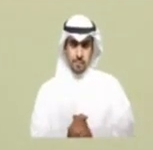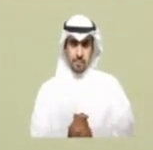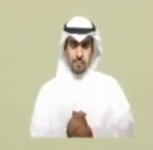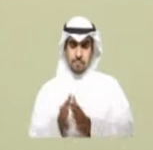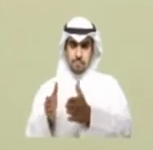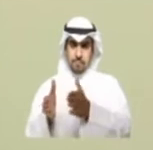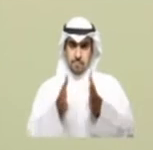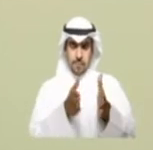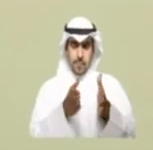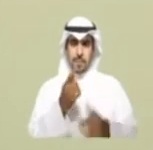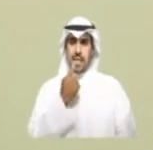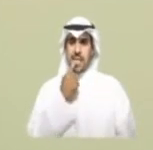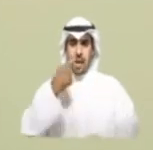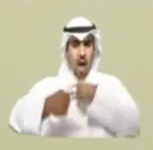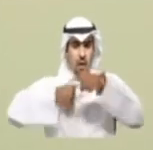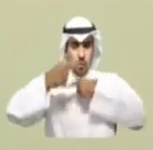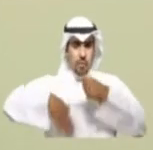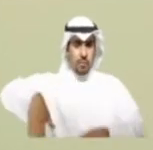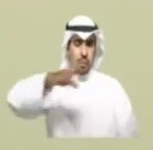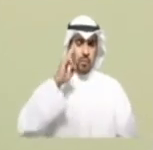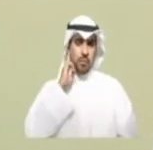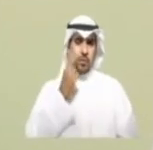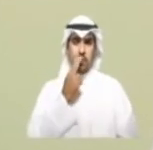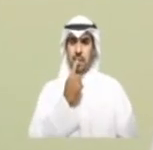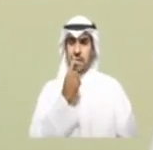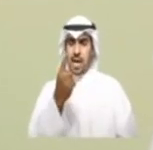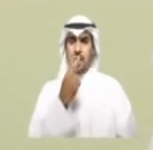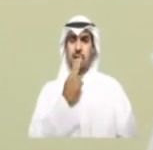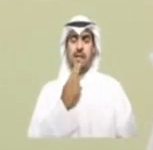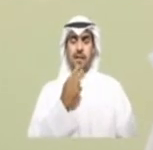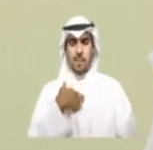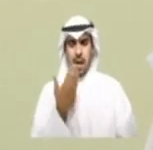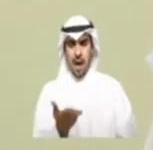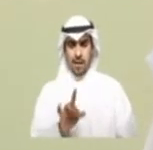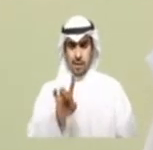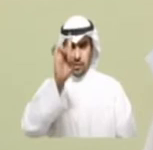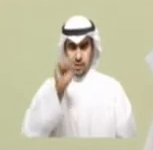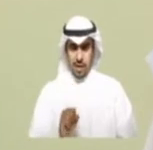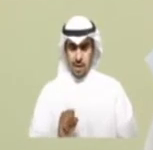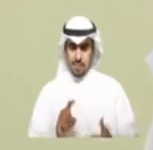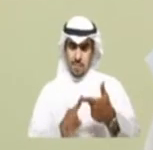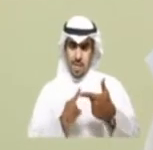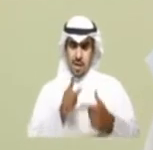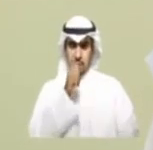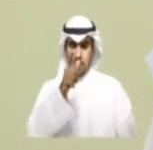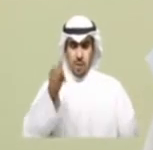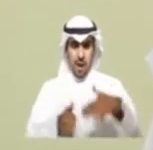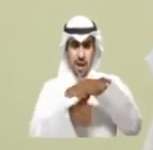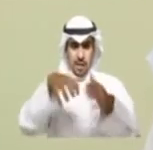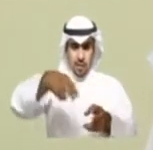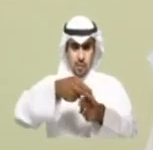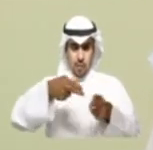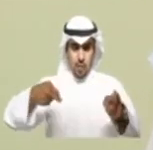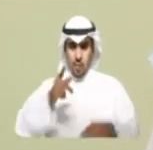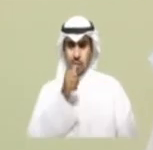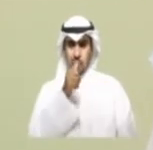بداية كل عام أنتم بخير، وأرفع أسماء آيات التهاني والتبريكات لمقام حضرة صاحب السمو أمير البلاد حفظه الله ورعاه